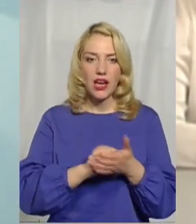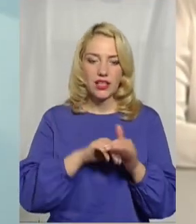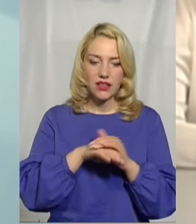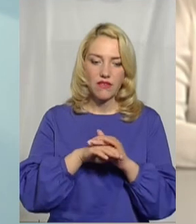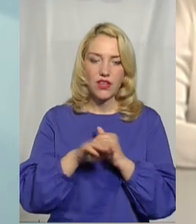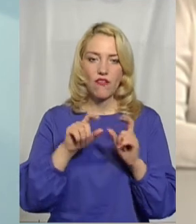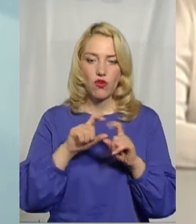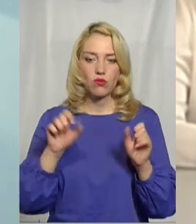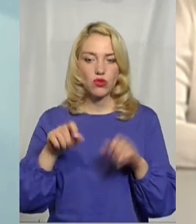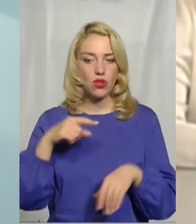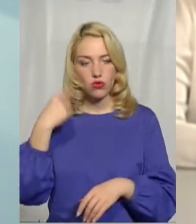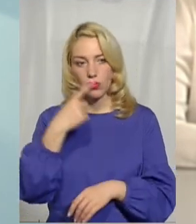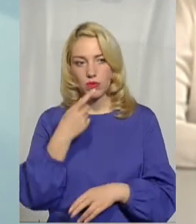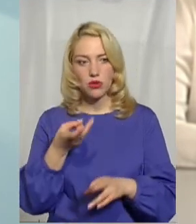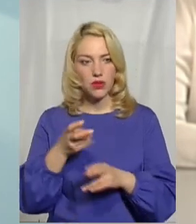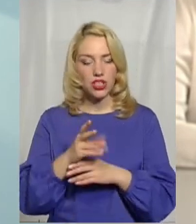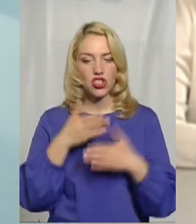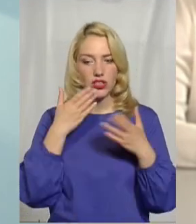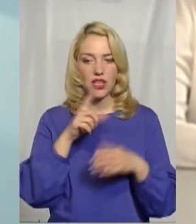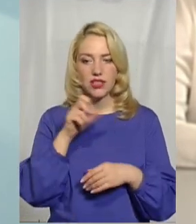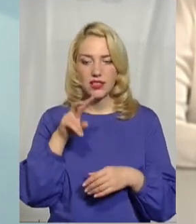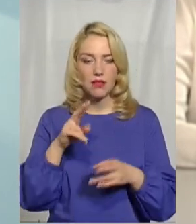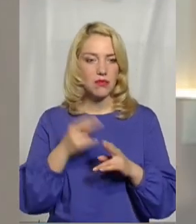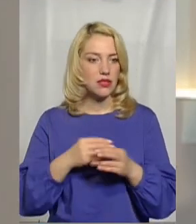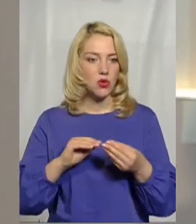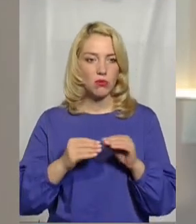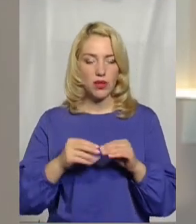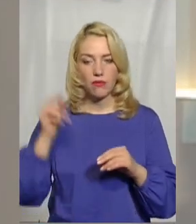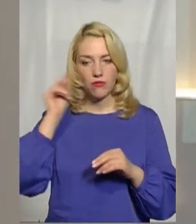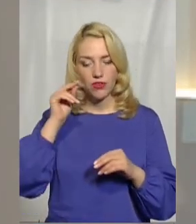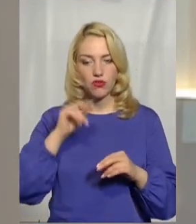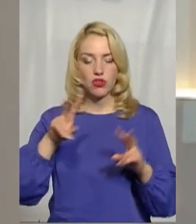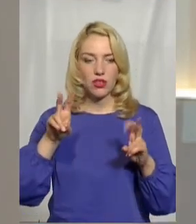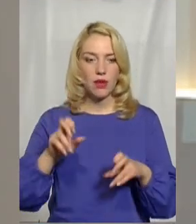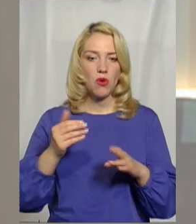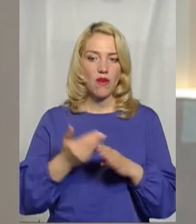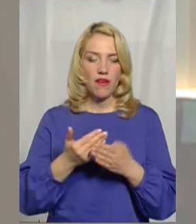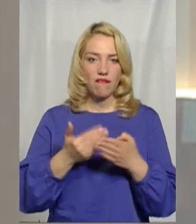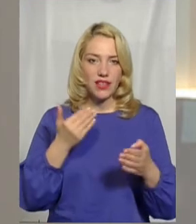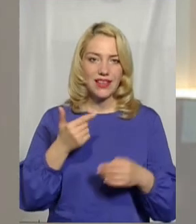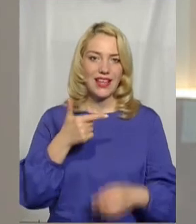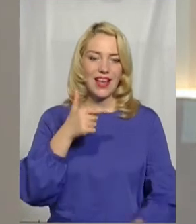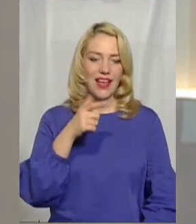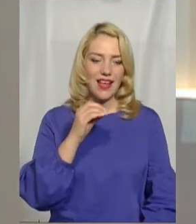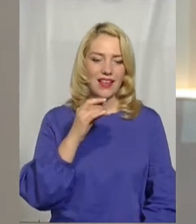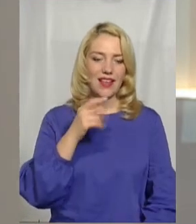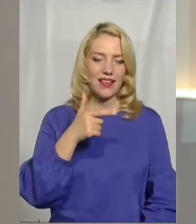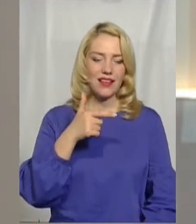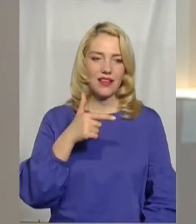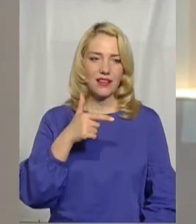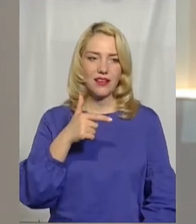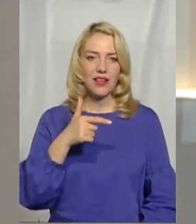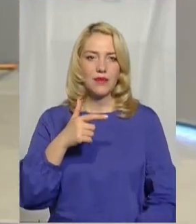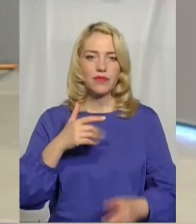особисто прийти до читального залу і без проблем вивчити любу тему від генеалогічного свого дерева і до